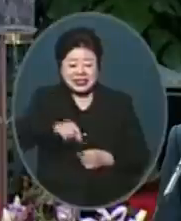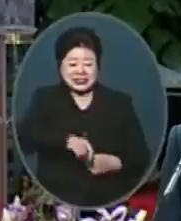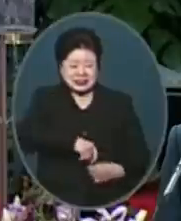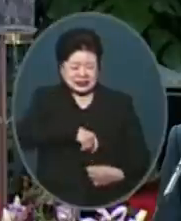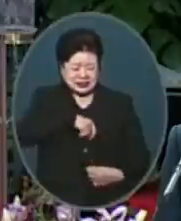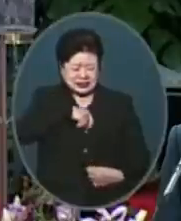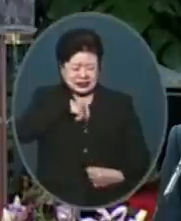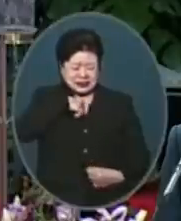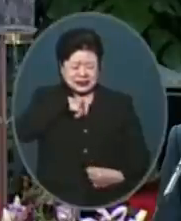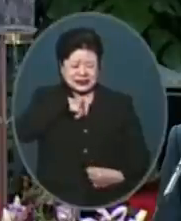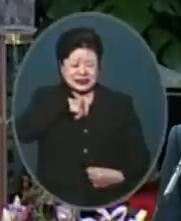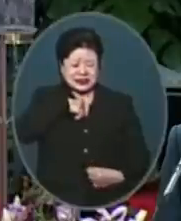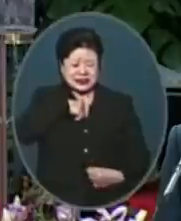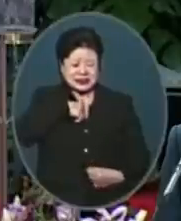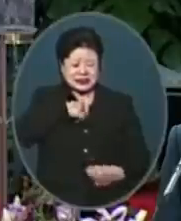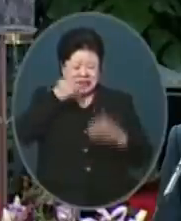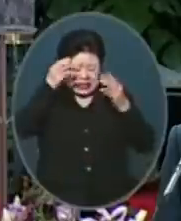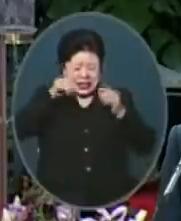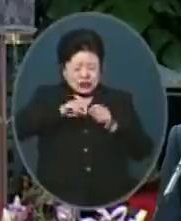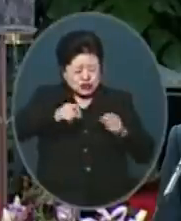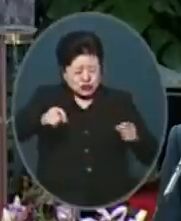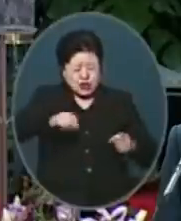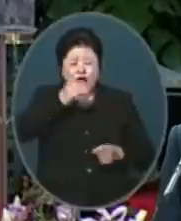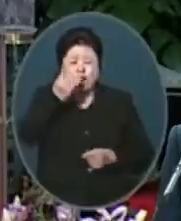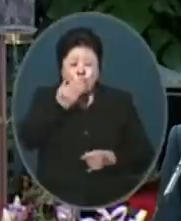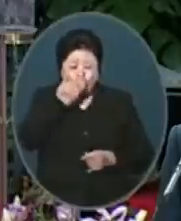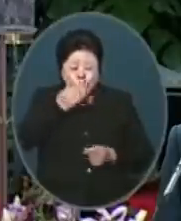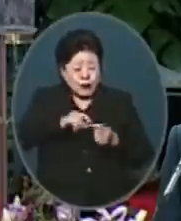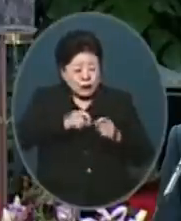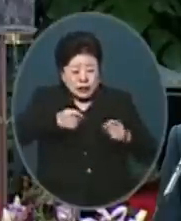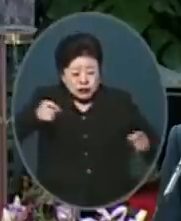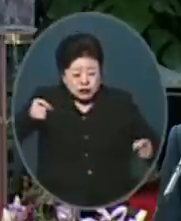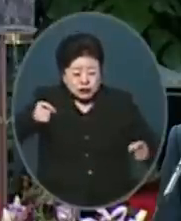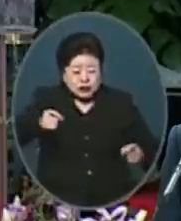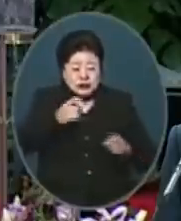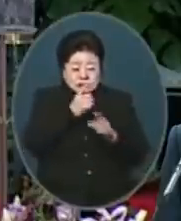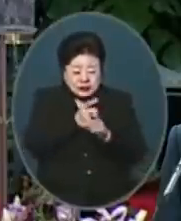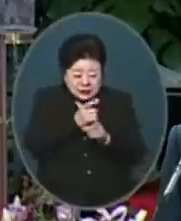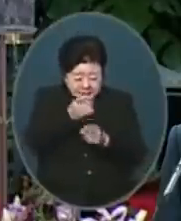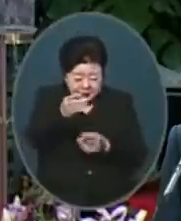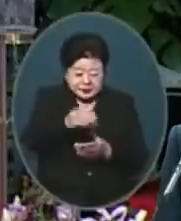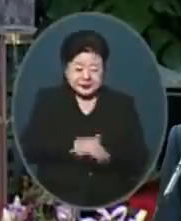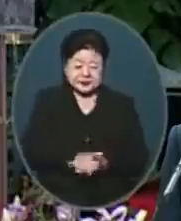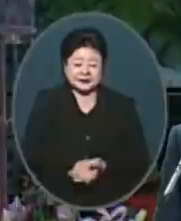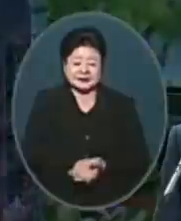의의 대줄과 거룩하신 대줄에 연결되어 있습니다.